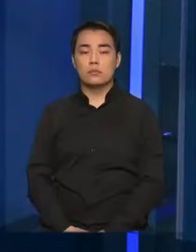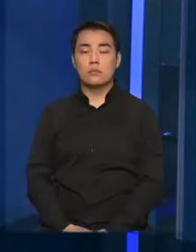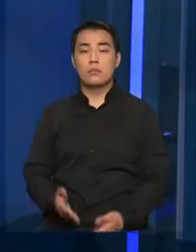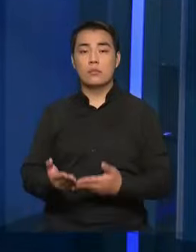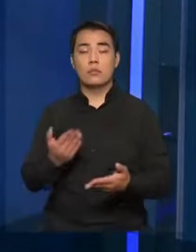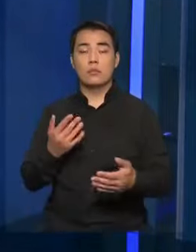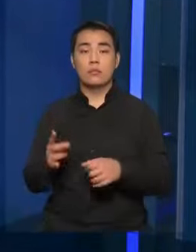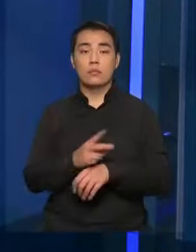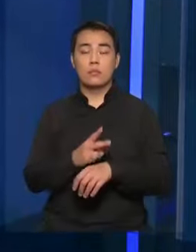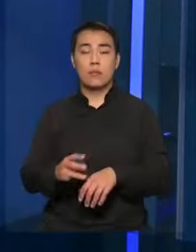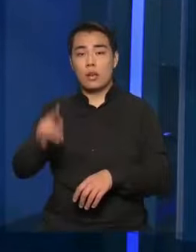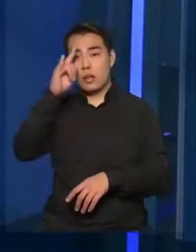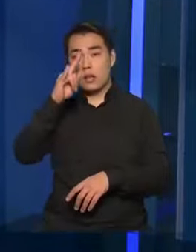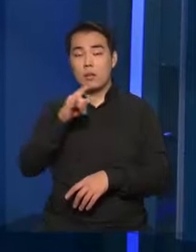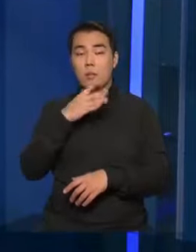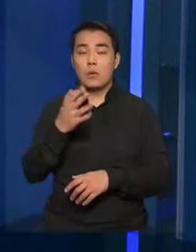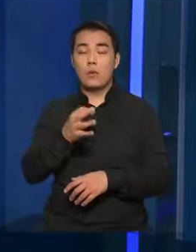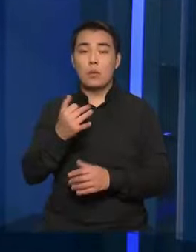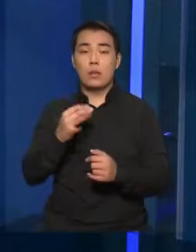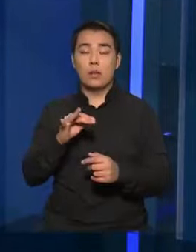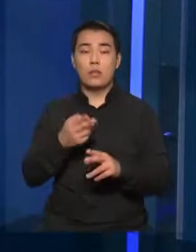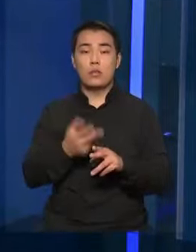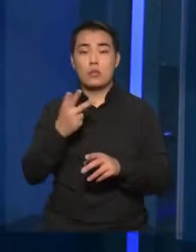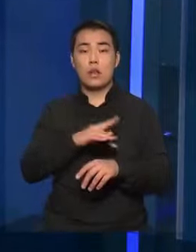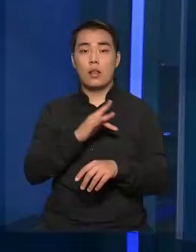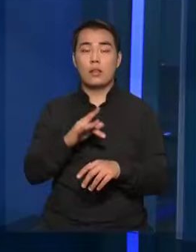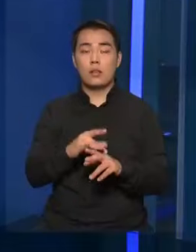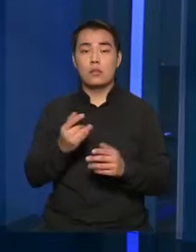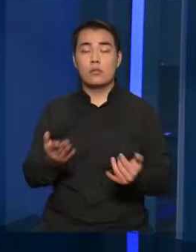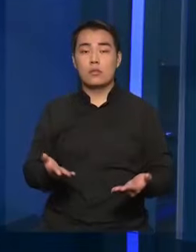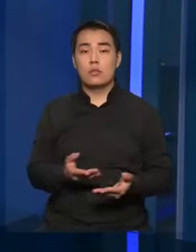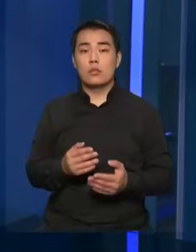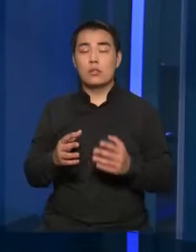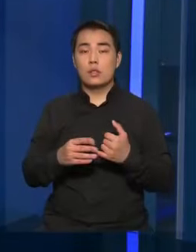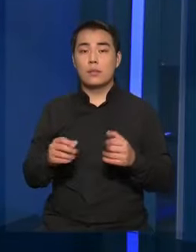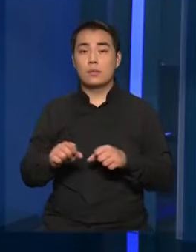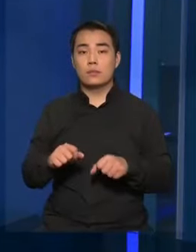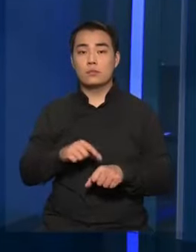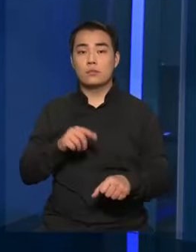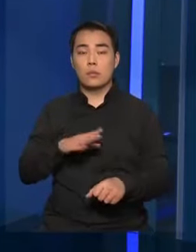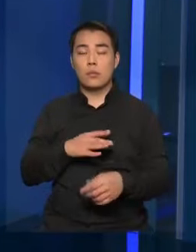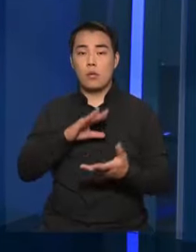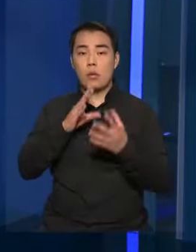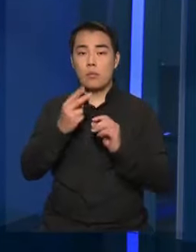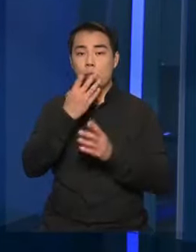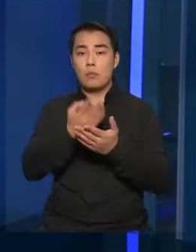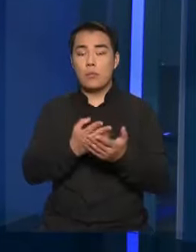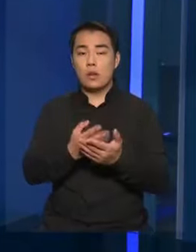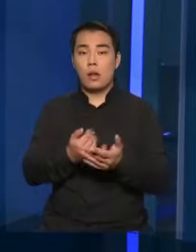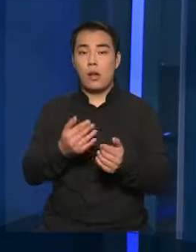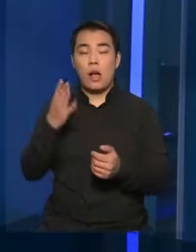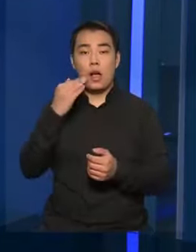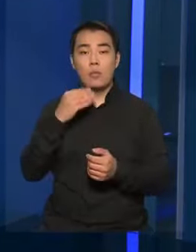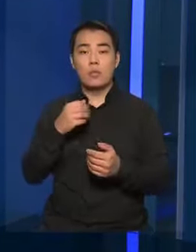Өткен түні Қазақстанның 5 облысы мен 3 қаласының тұрғындары жер сілкінісін сезді. Зілзаланың эпицентрі